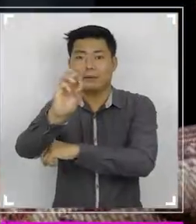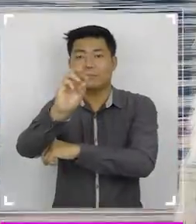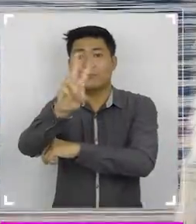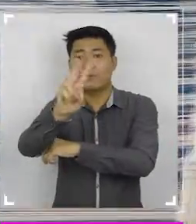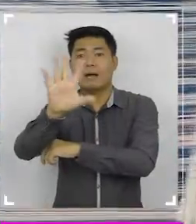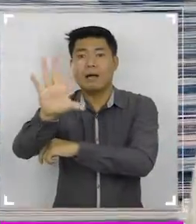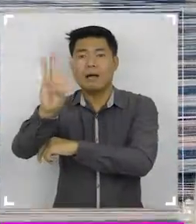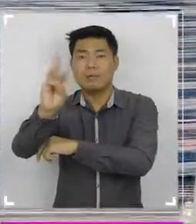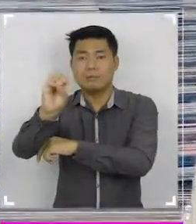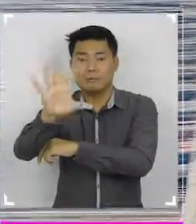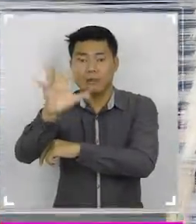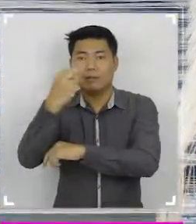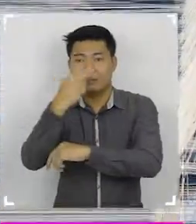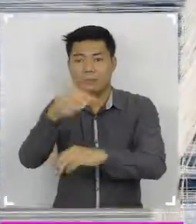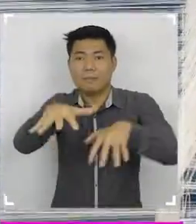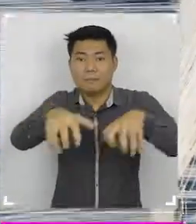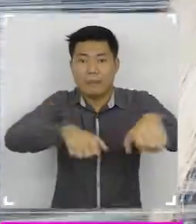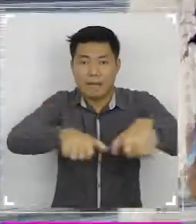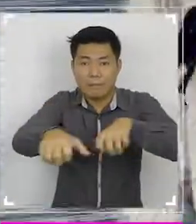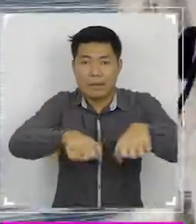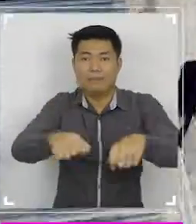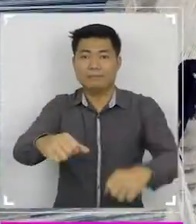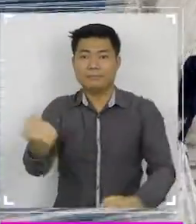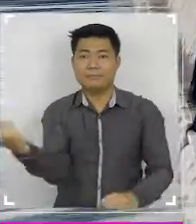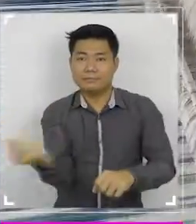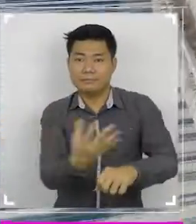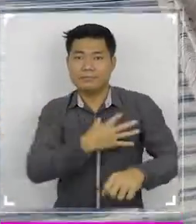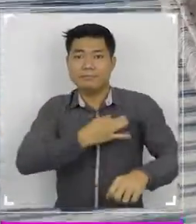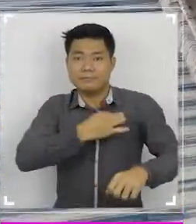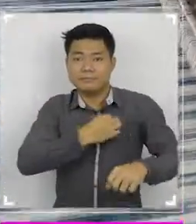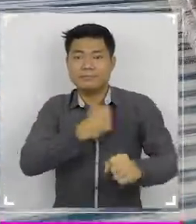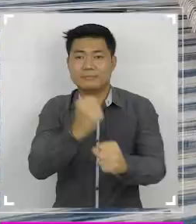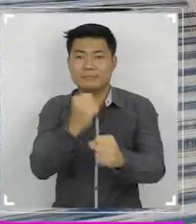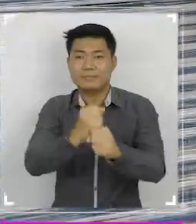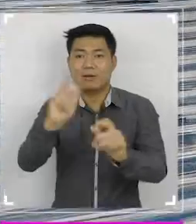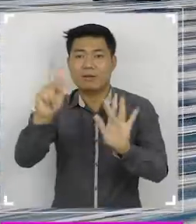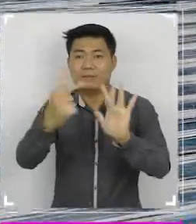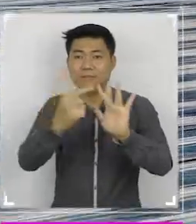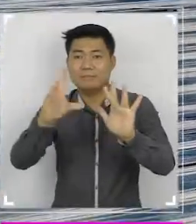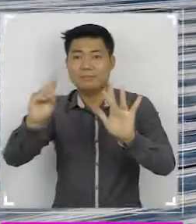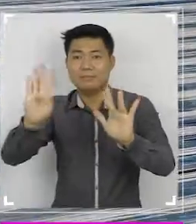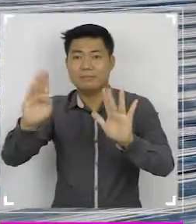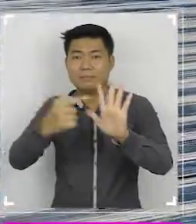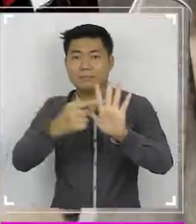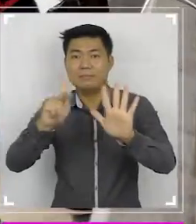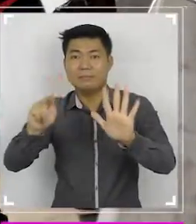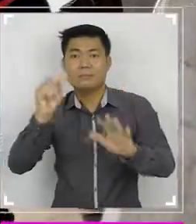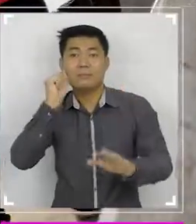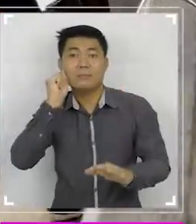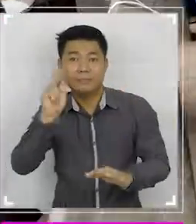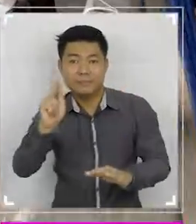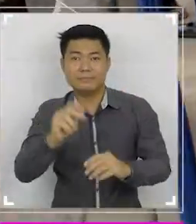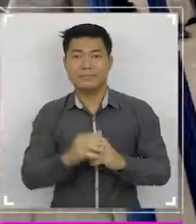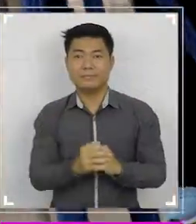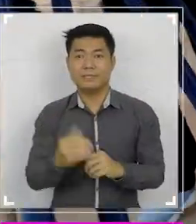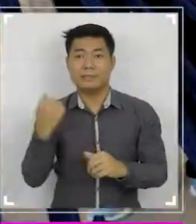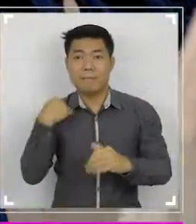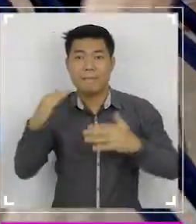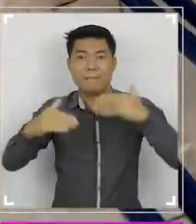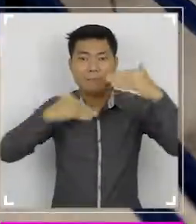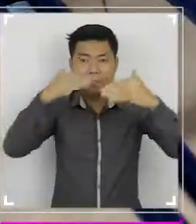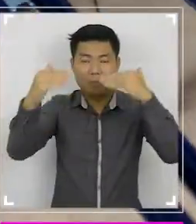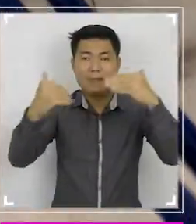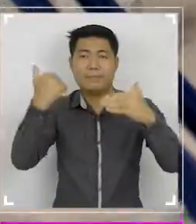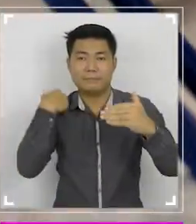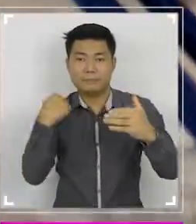ณ กลุ่มอาชีพหัตถกรรมผ้าฝ้ายทอมือชุมชนบ้านหนองค้าตำบลนาม่องอำเภอกุดบากจังหวัดสกลนครโด